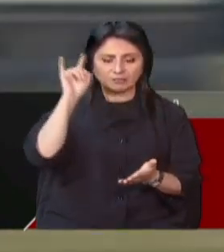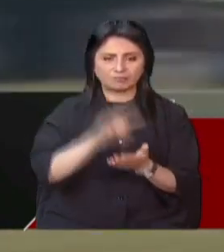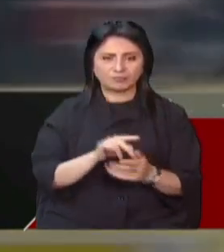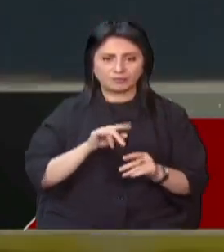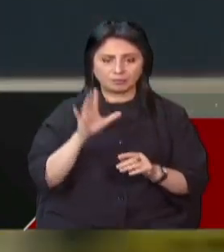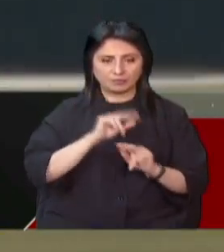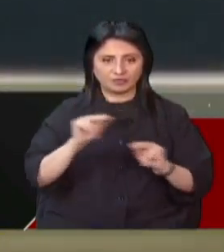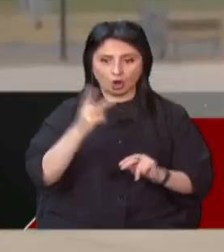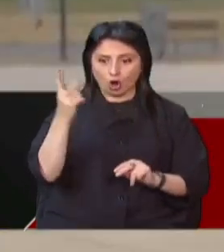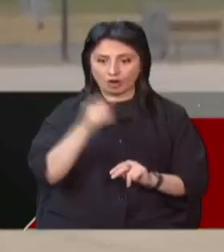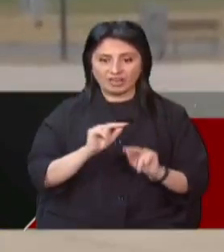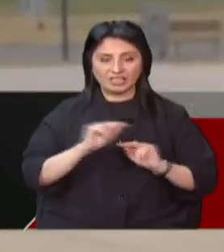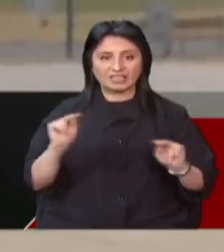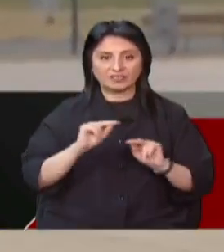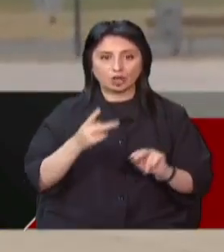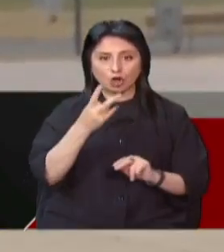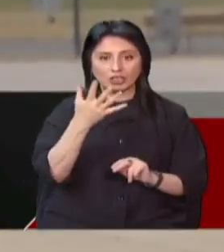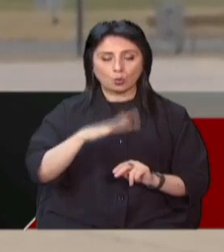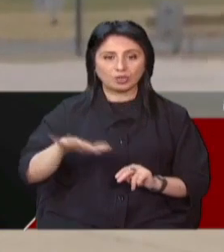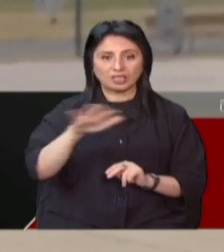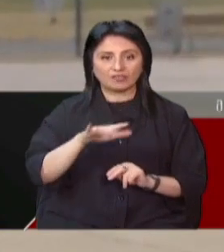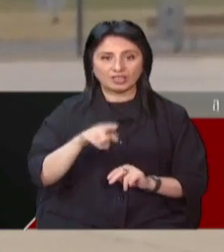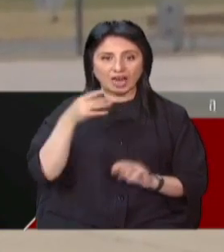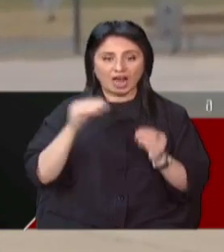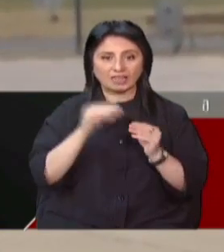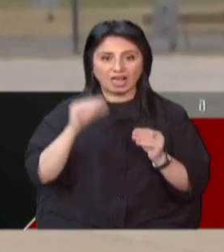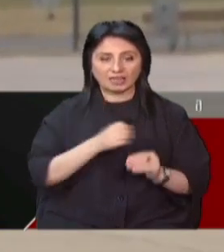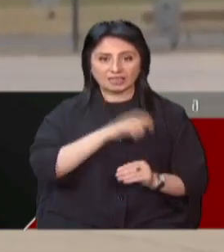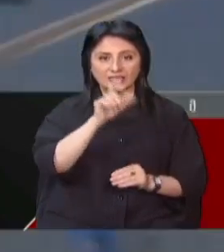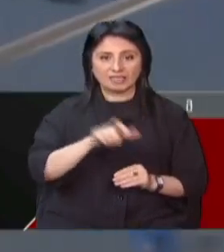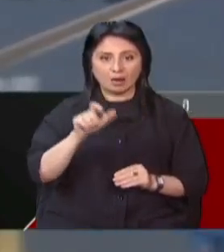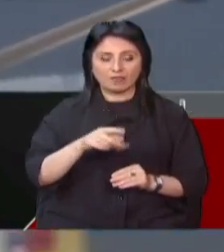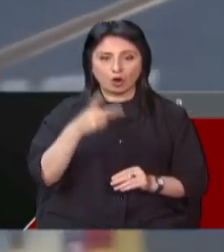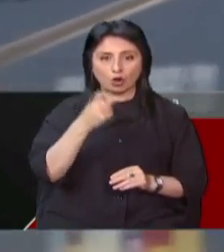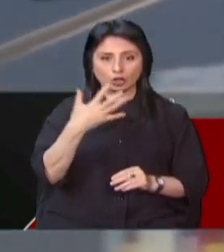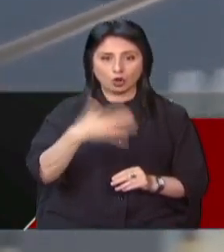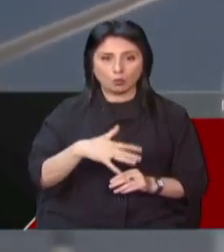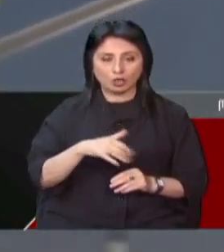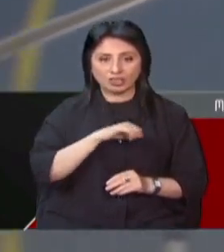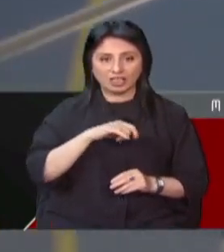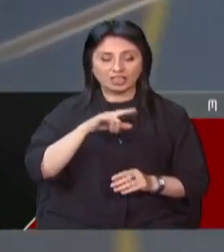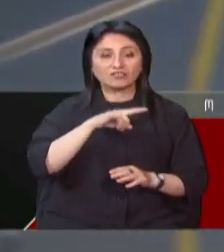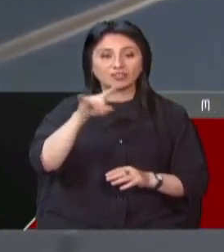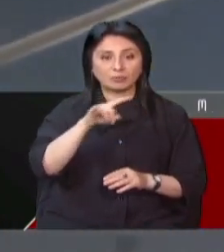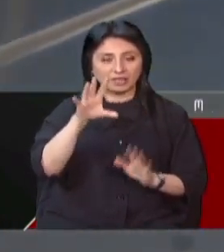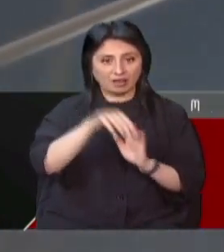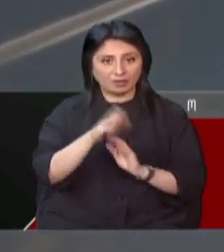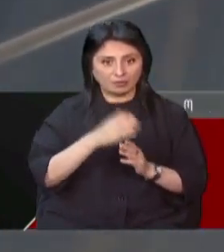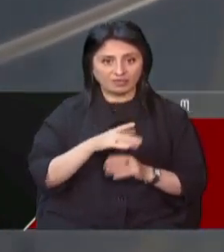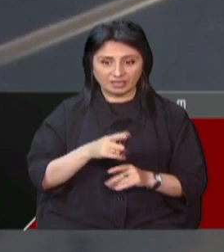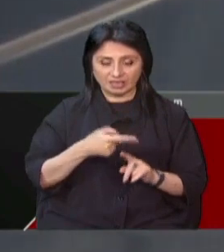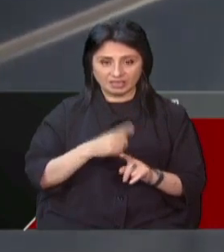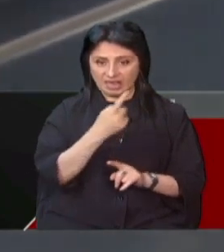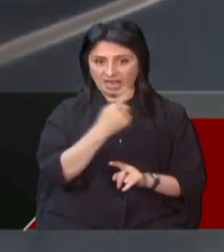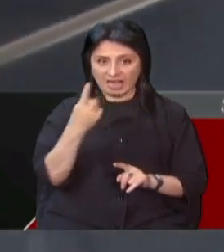წურთნებს ატარებენ. ორკვირიან წურთნებში 25 ქვეყანა, 10,000 სამხედრო მოსამსახურე და 250 თვითმფრინავია ჩართული. სავარაუდოდ